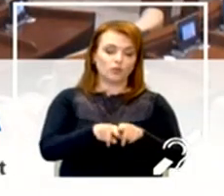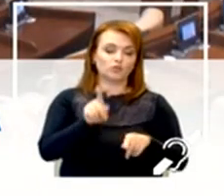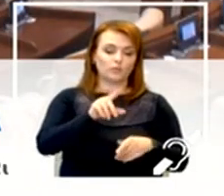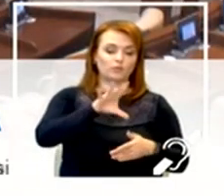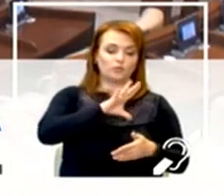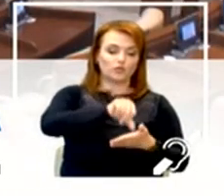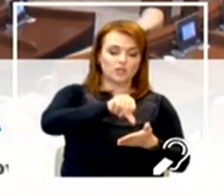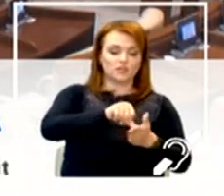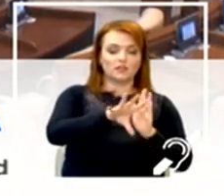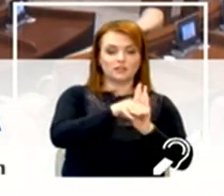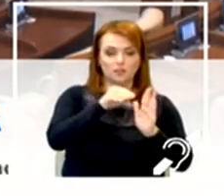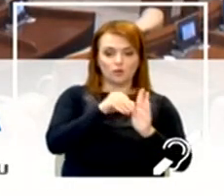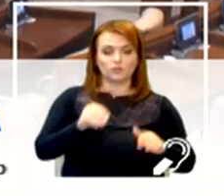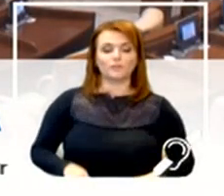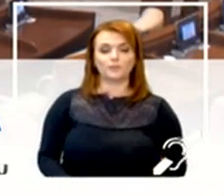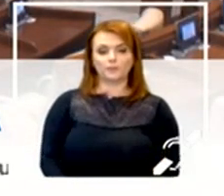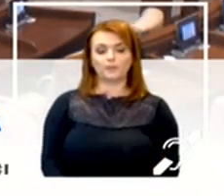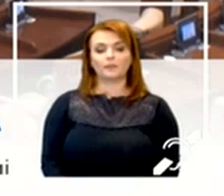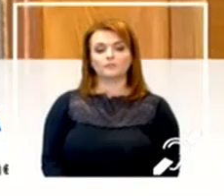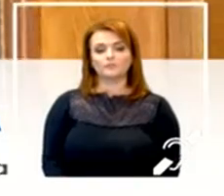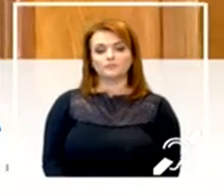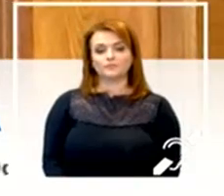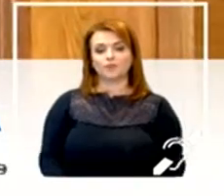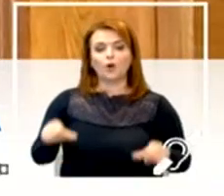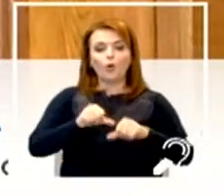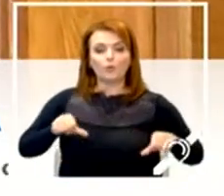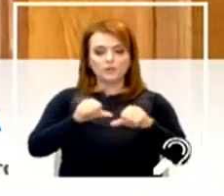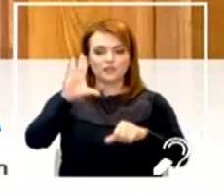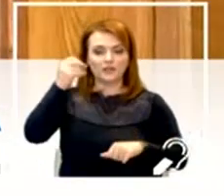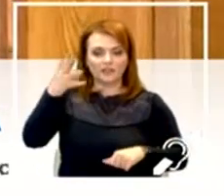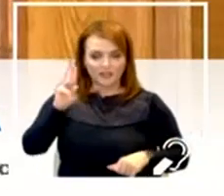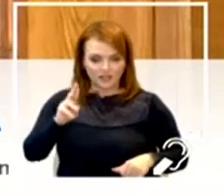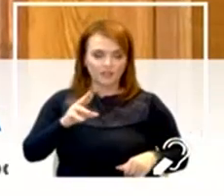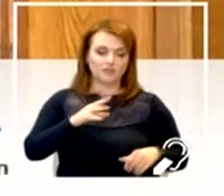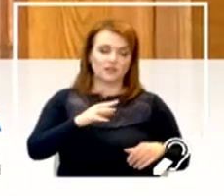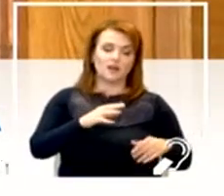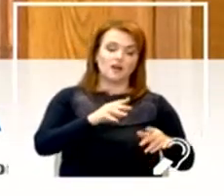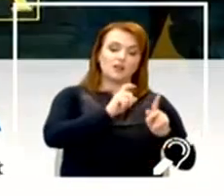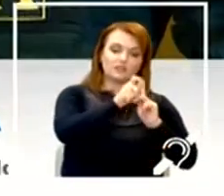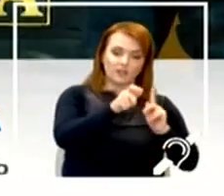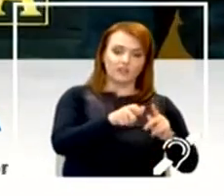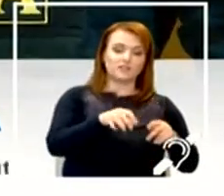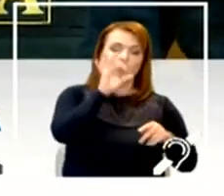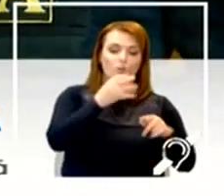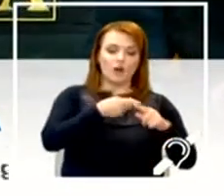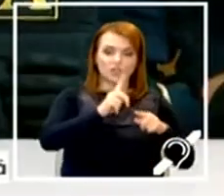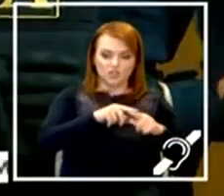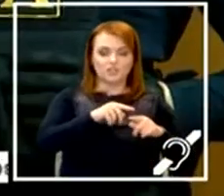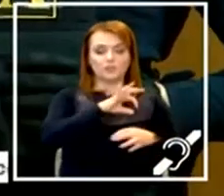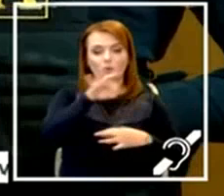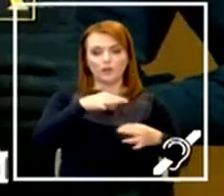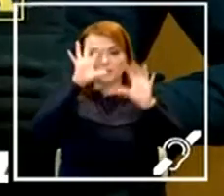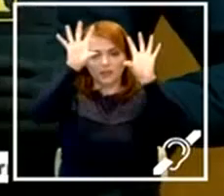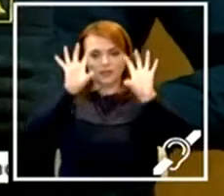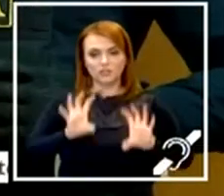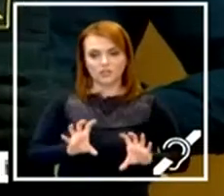care au fost incluse în listele de sancțiuni internaționale Comisia de la Veneția a mai venit cu unele comentarii și asupra legilor de ving seats și a